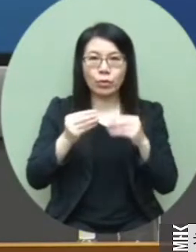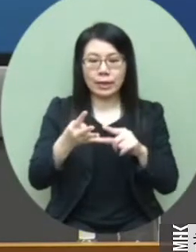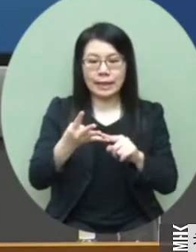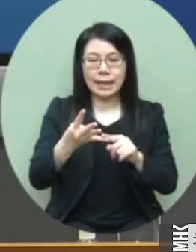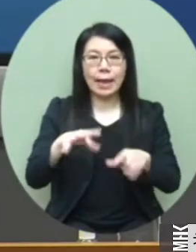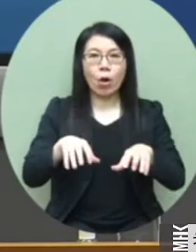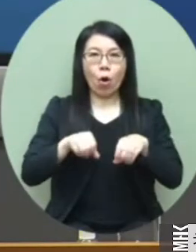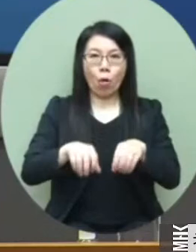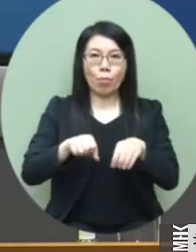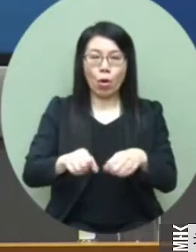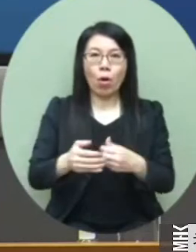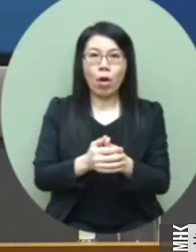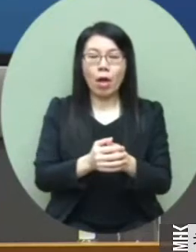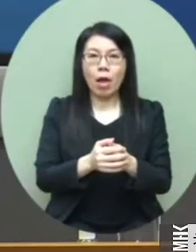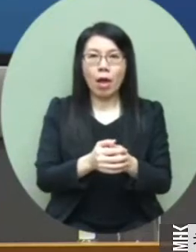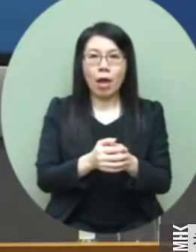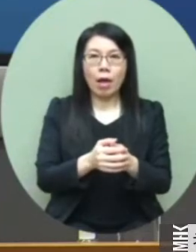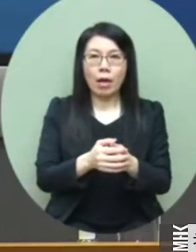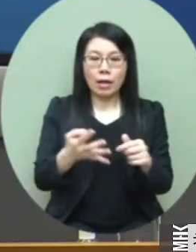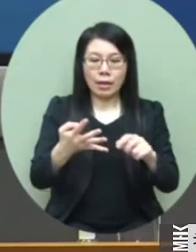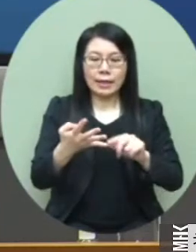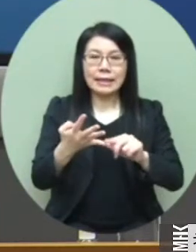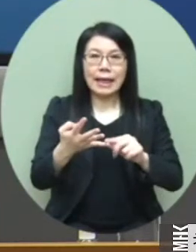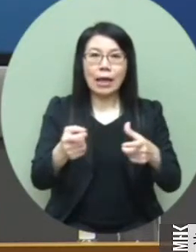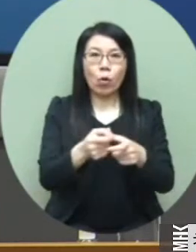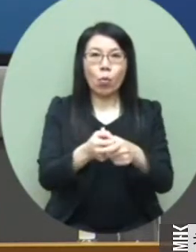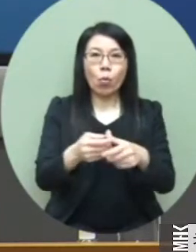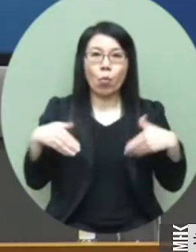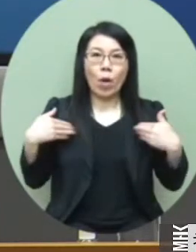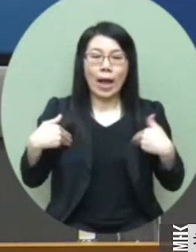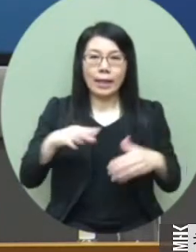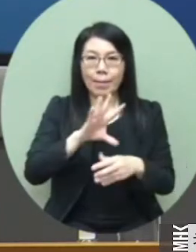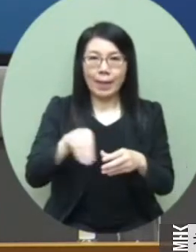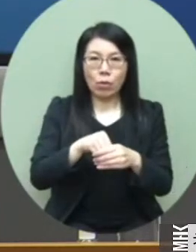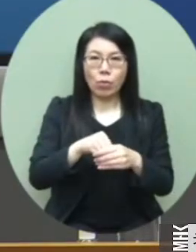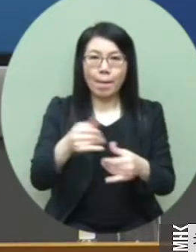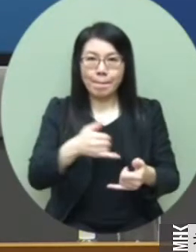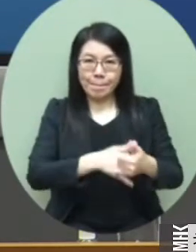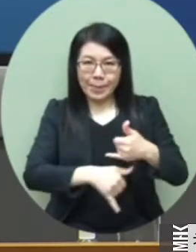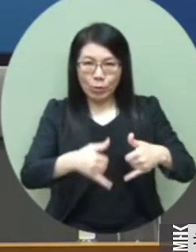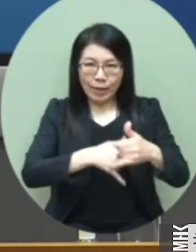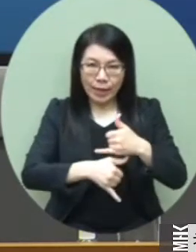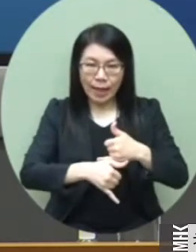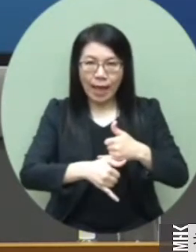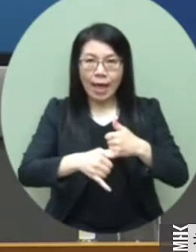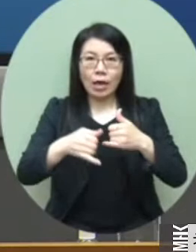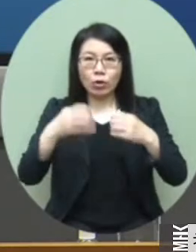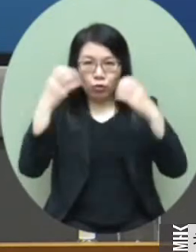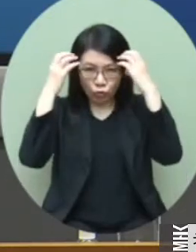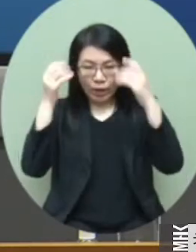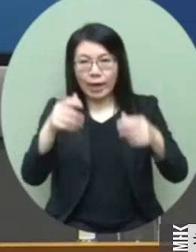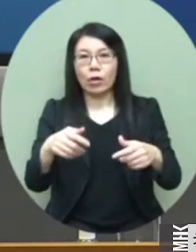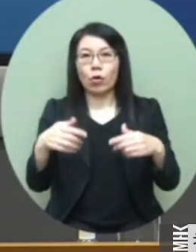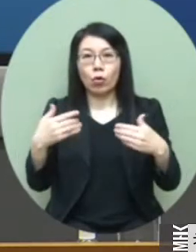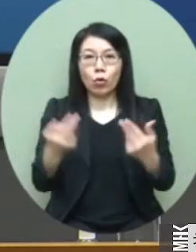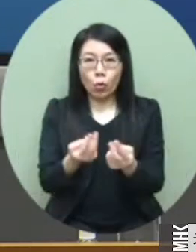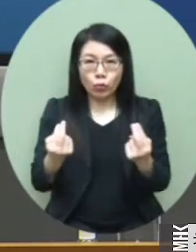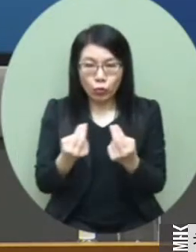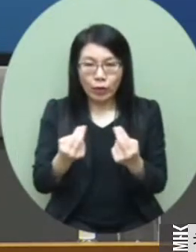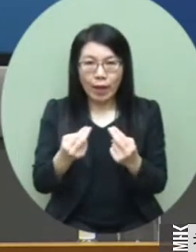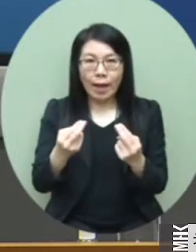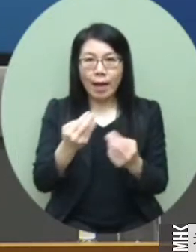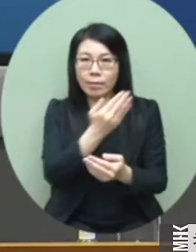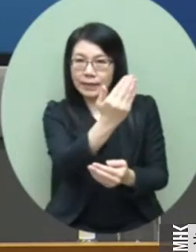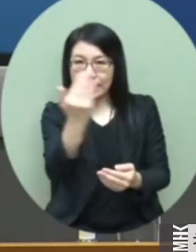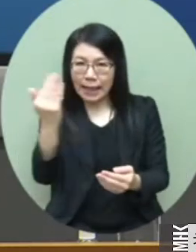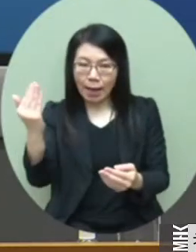院。第四係公眾娛樂場所，包括咧係表演場所啊、主題公園、博物館、展覽或者係